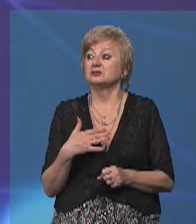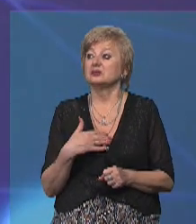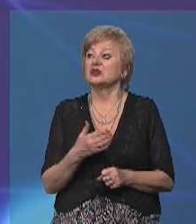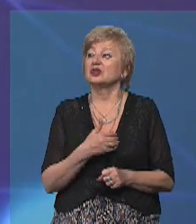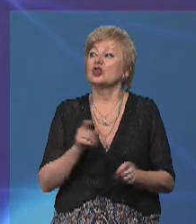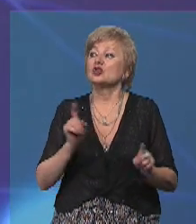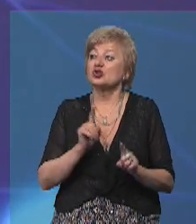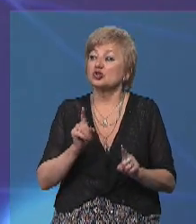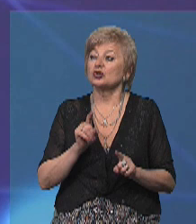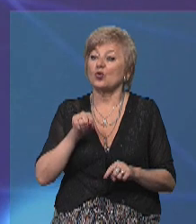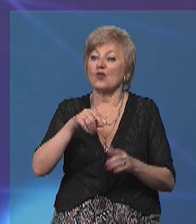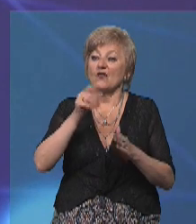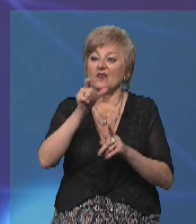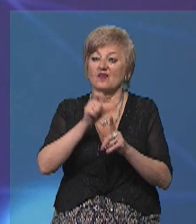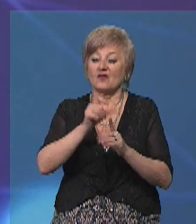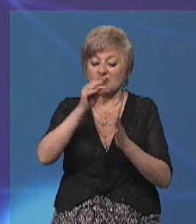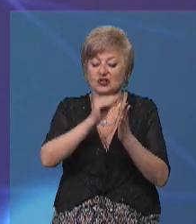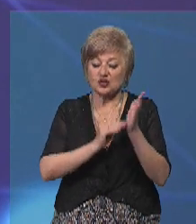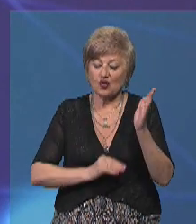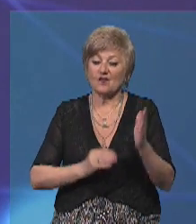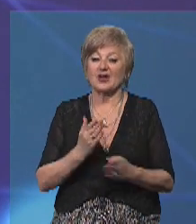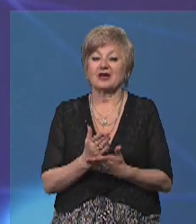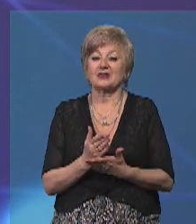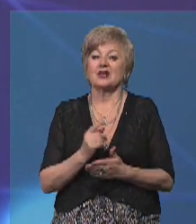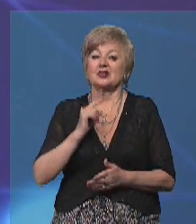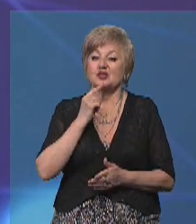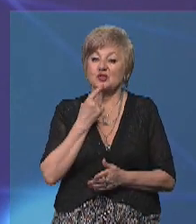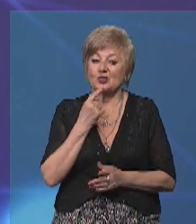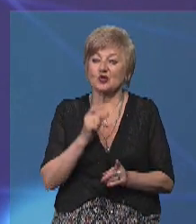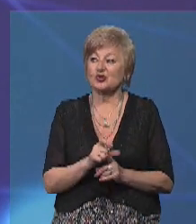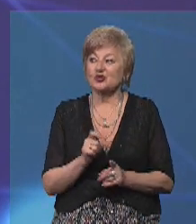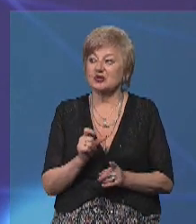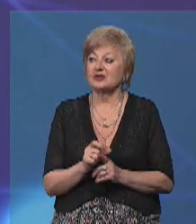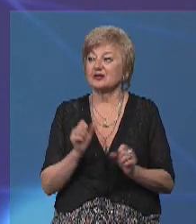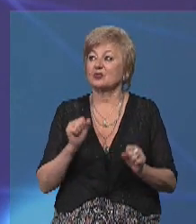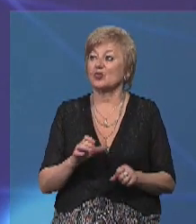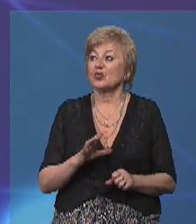те, чи є у тексті незнайомі слова, заскладні слова, слова, які можуть бути